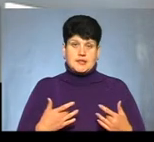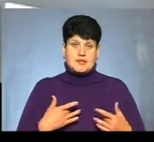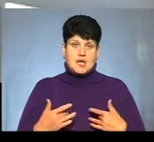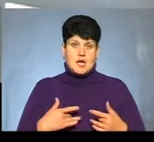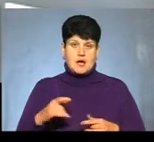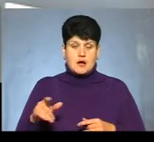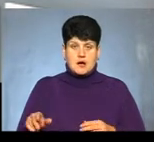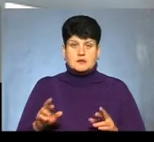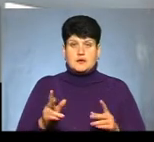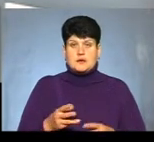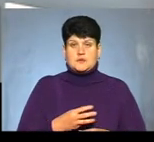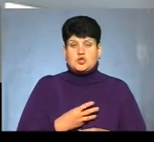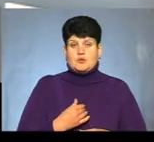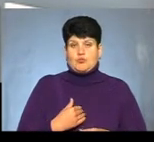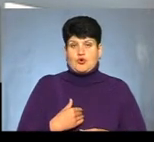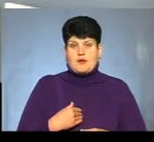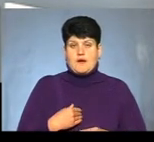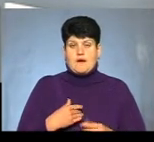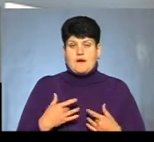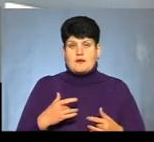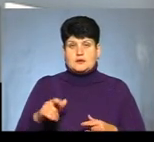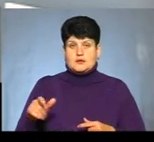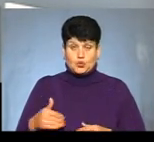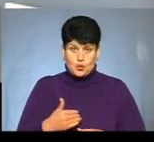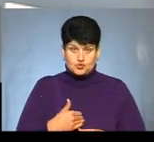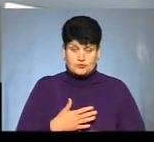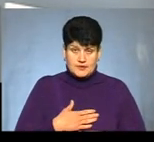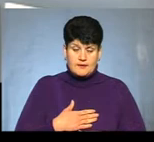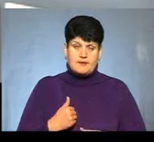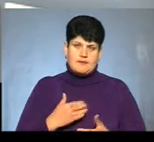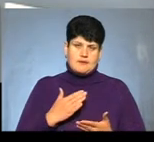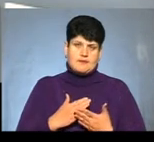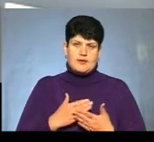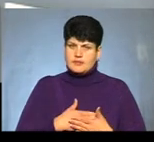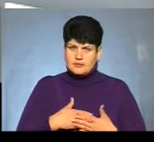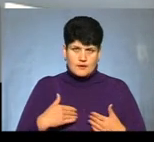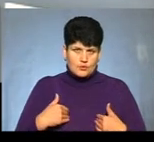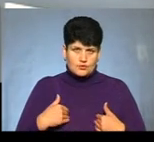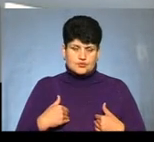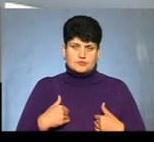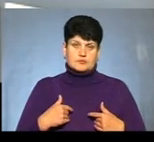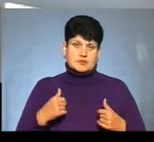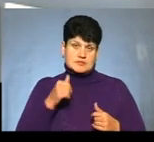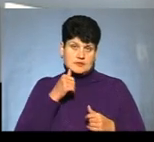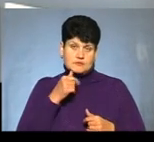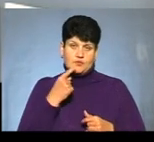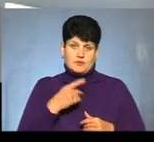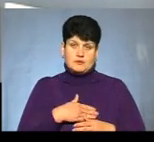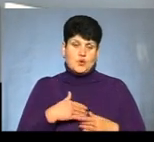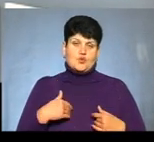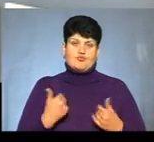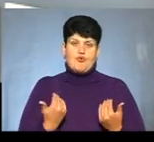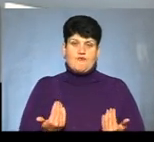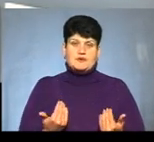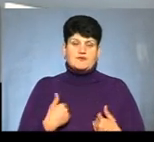скажімо, як бажає мій театр, як бажають мої артисти, мої працівники. Хочуть мене, я є. Не хочу, завтра прийде до мене і скажуть, ми не хочемо